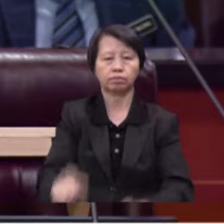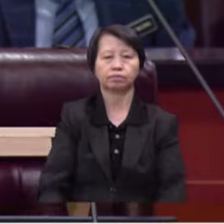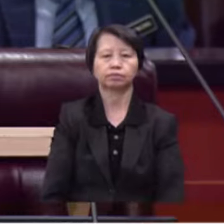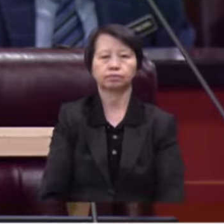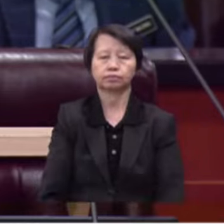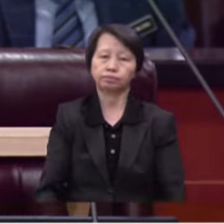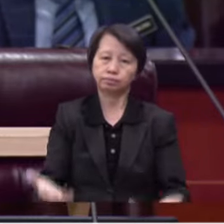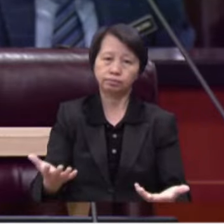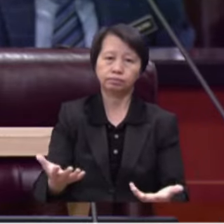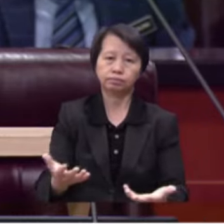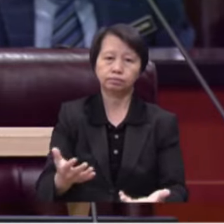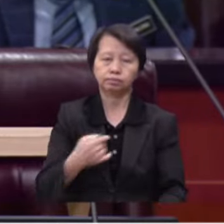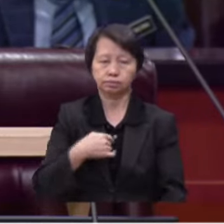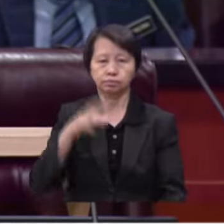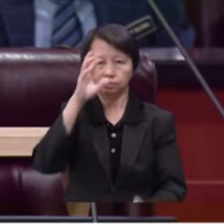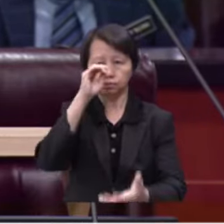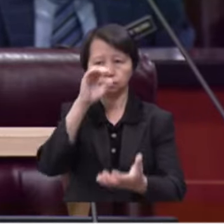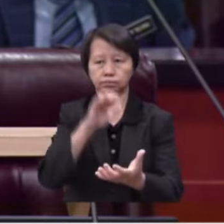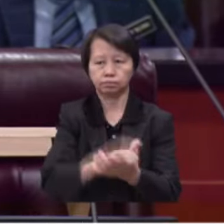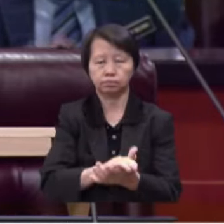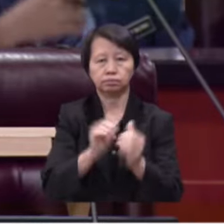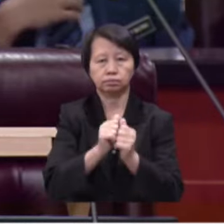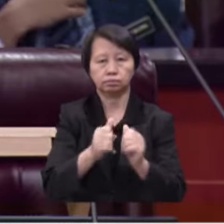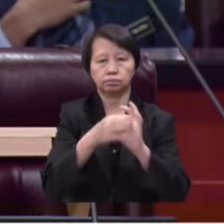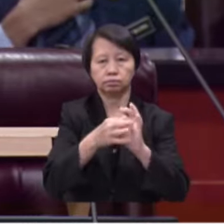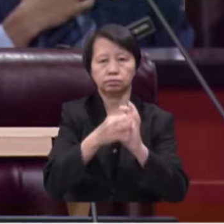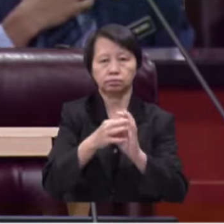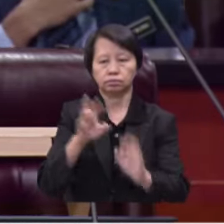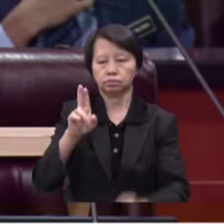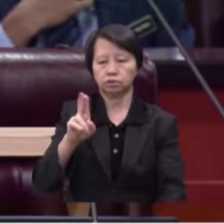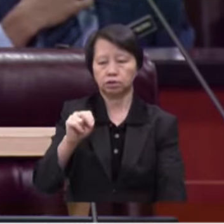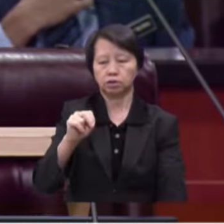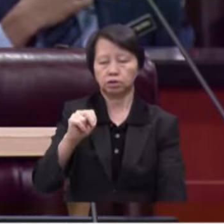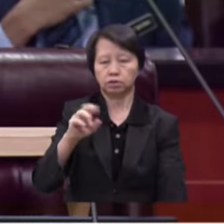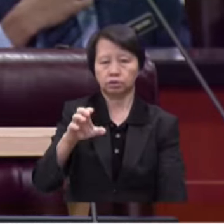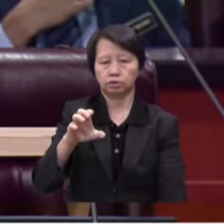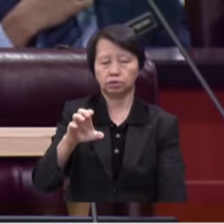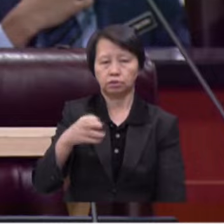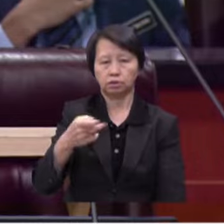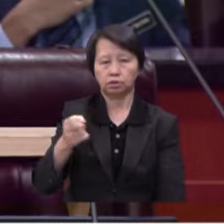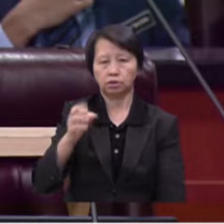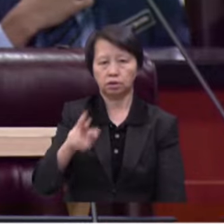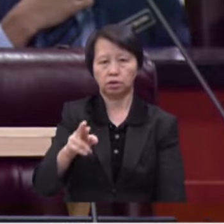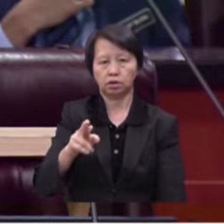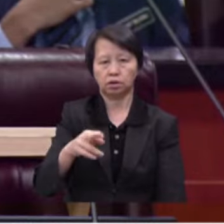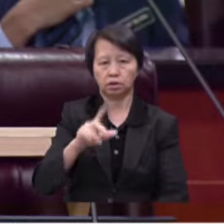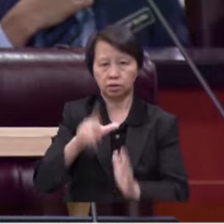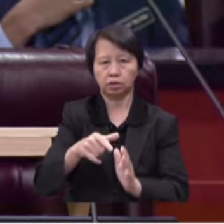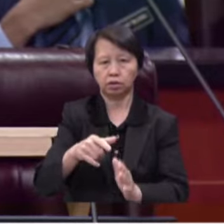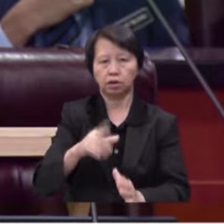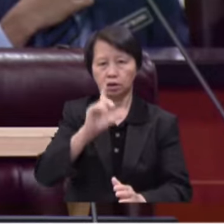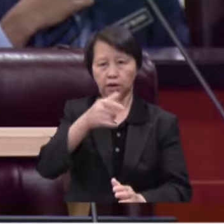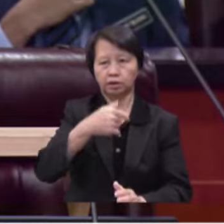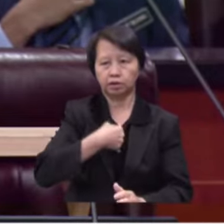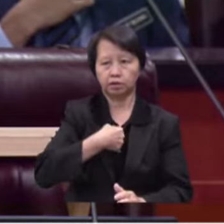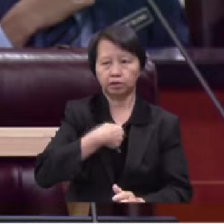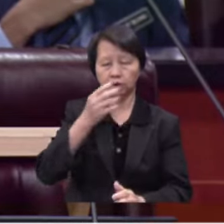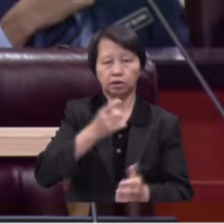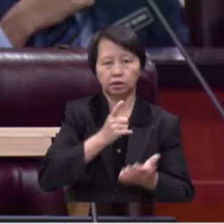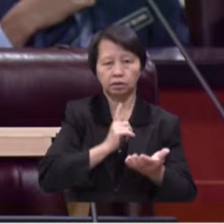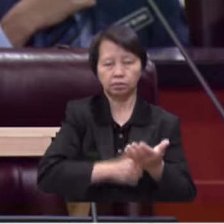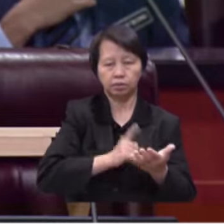jadi saya percaya dengan kerjasama dengan unsial nanti dan saya akan berbincang seperti inilah swalan yang